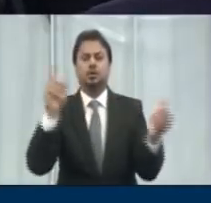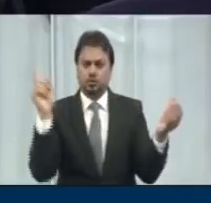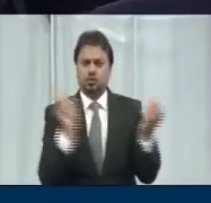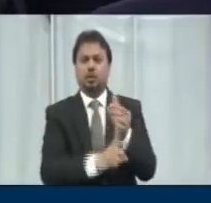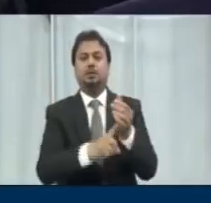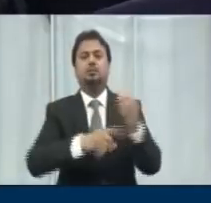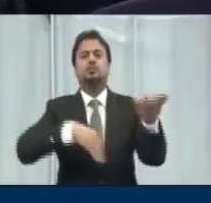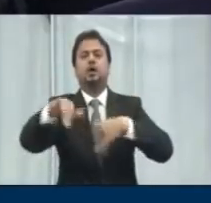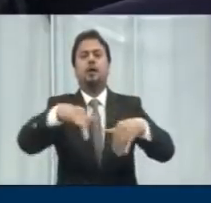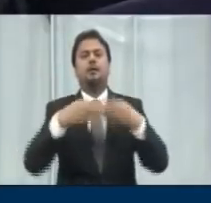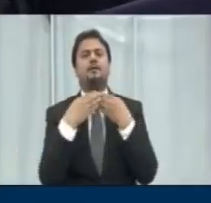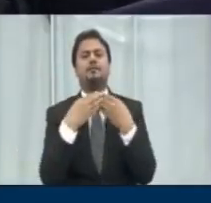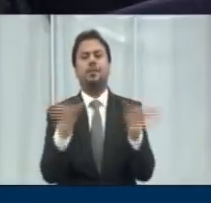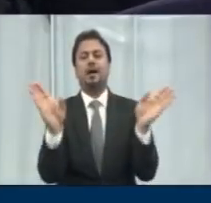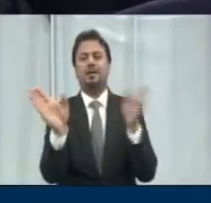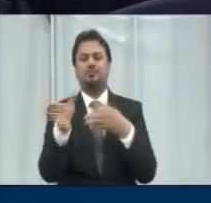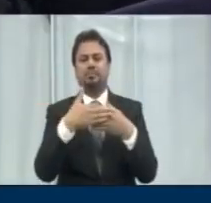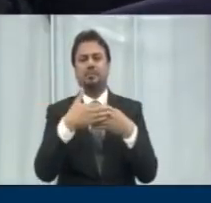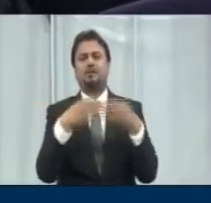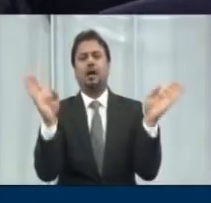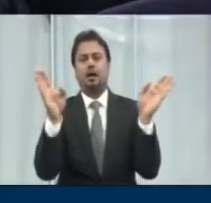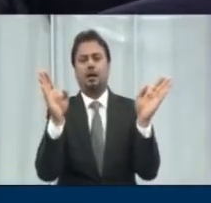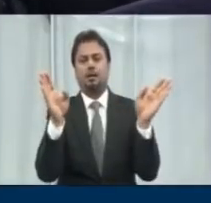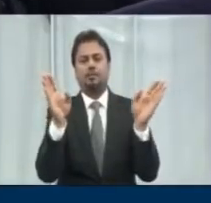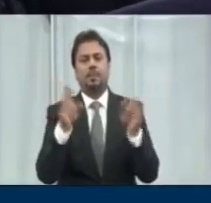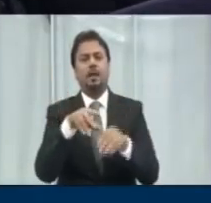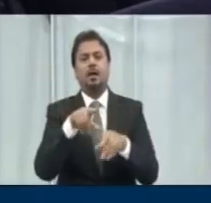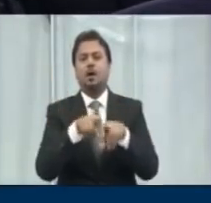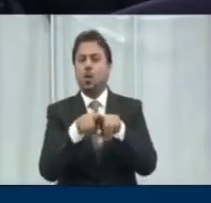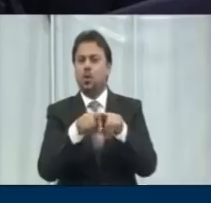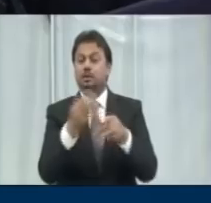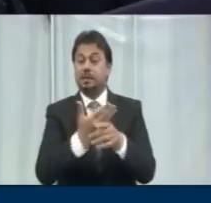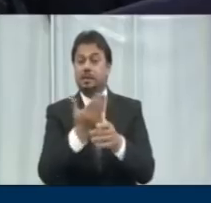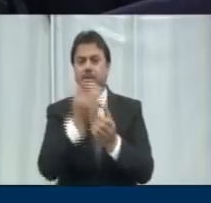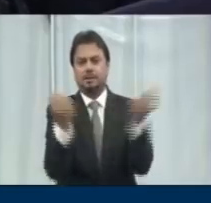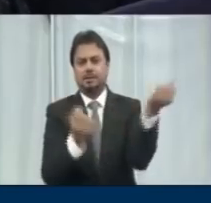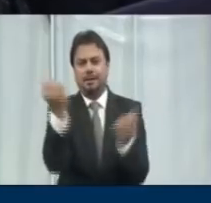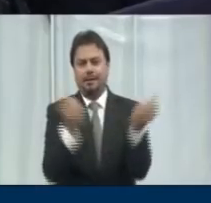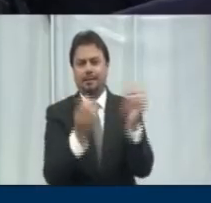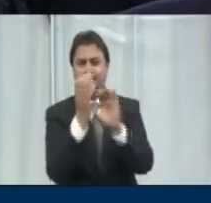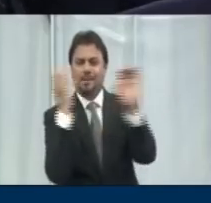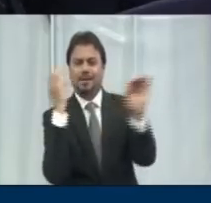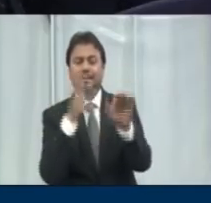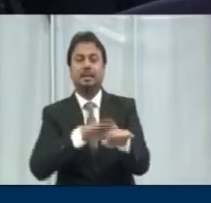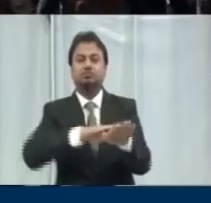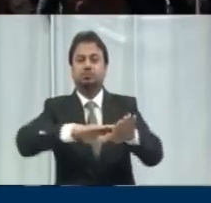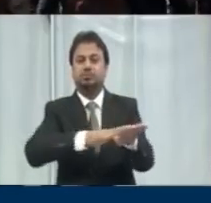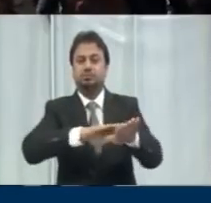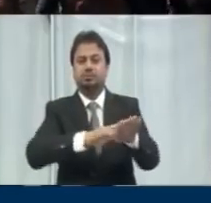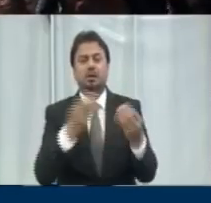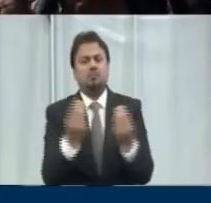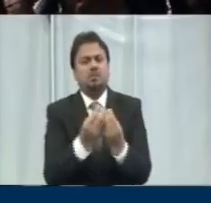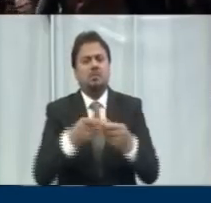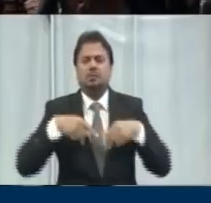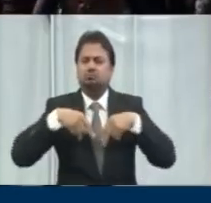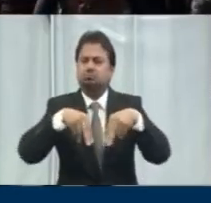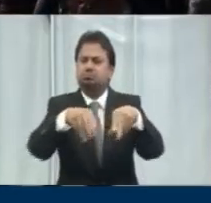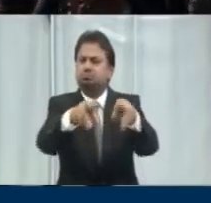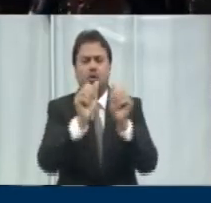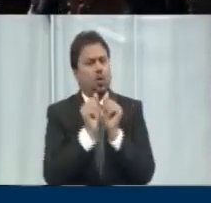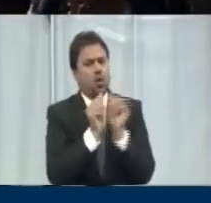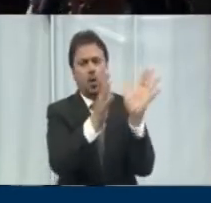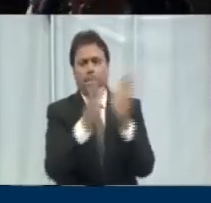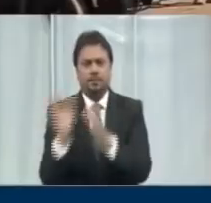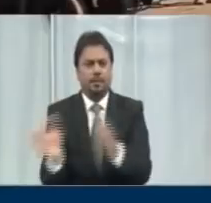فتح الطريق أمام الأخوان سائقي الشاحنات والمرور بشكل عام. افتتاح